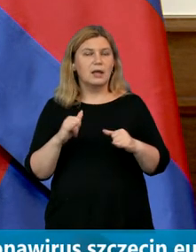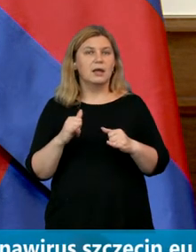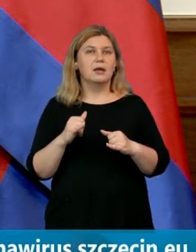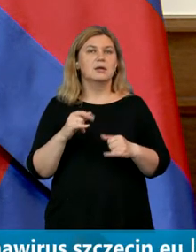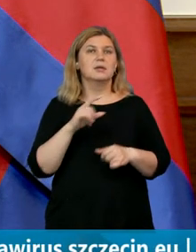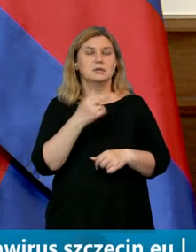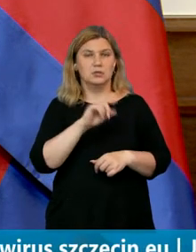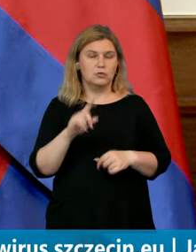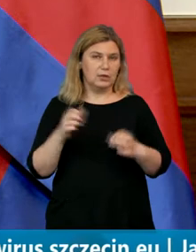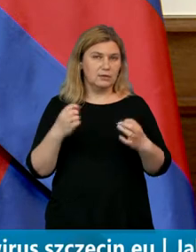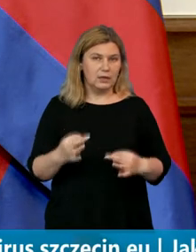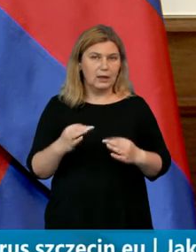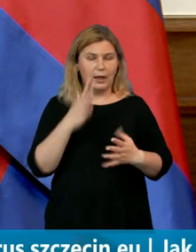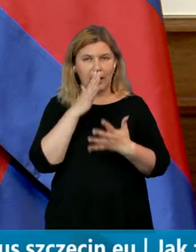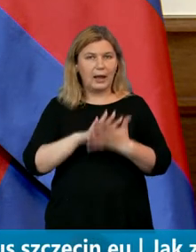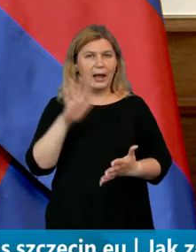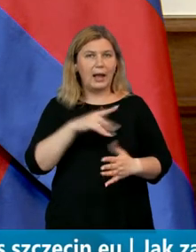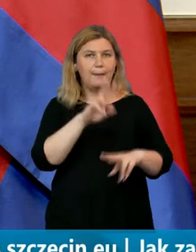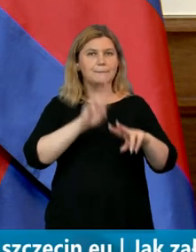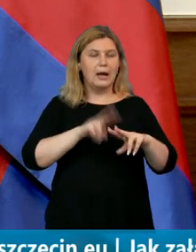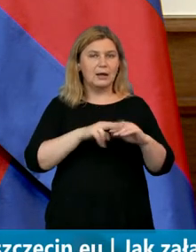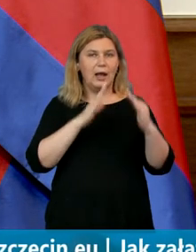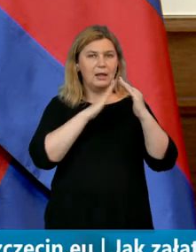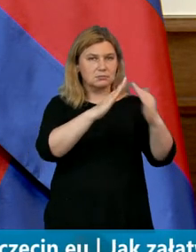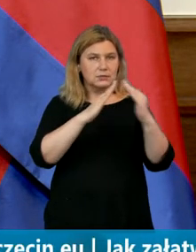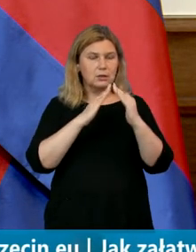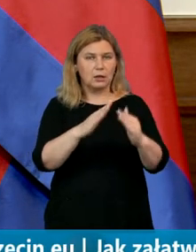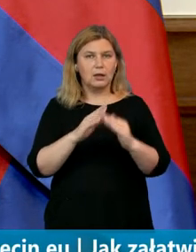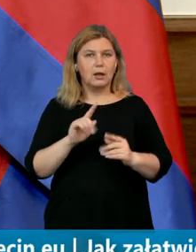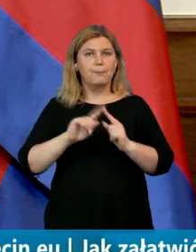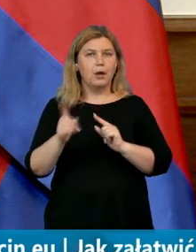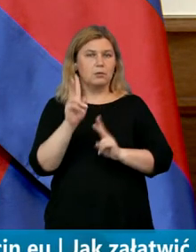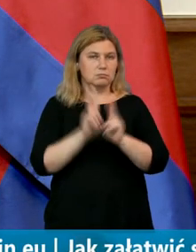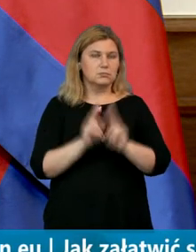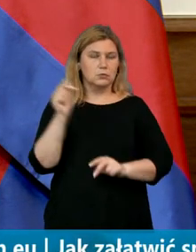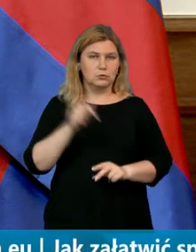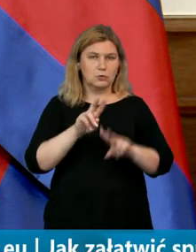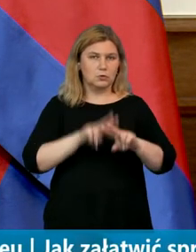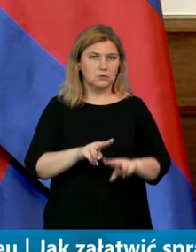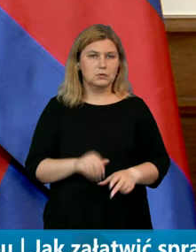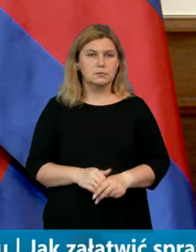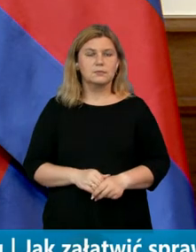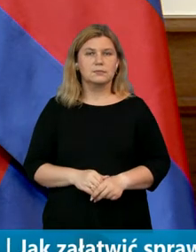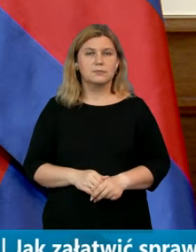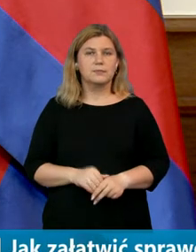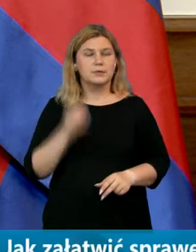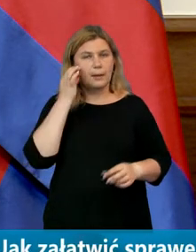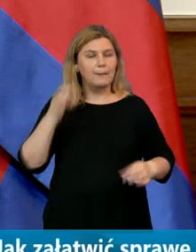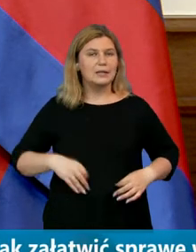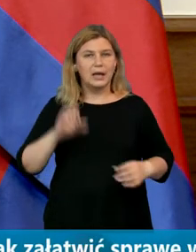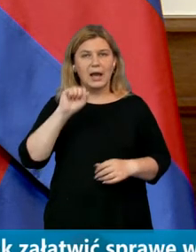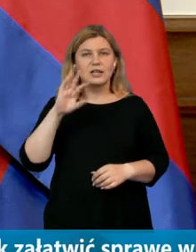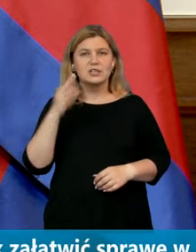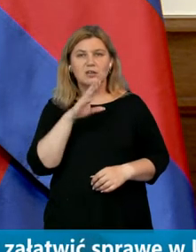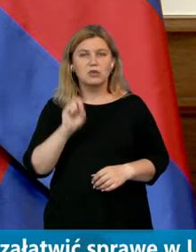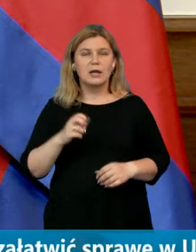ale charakter tych magazynów, tych obiektów poprzemysłowych musi pozostać. Pani Agnieszka pyta, kiedy